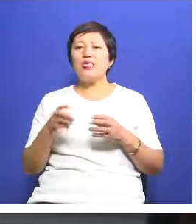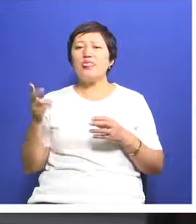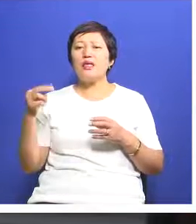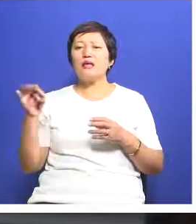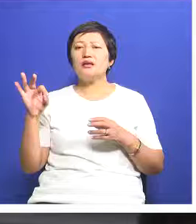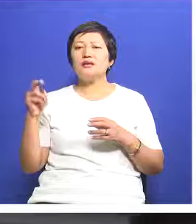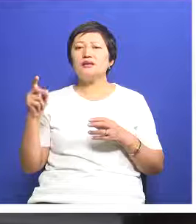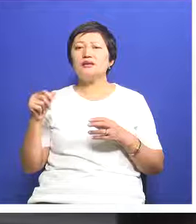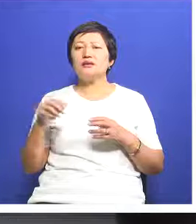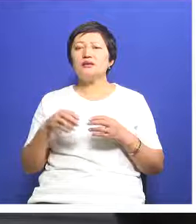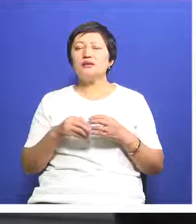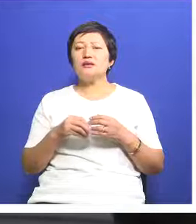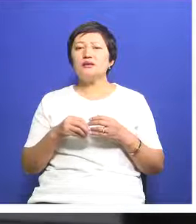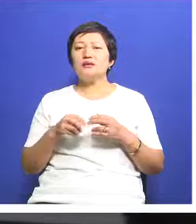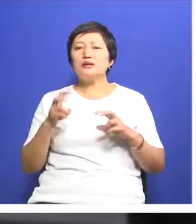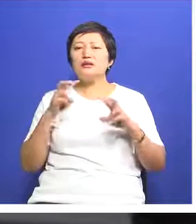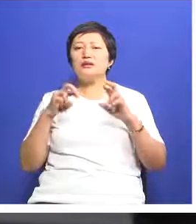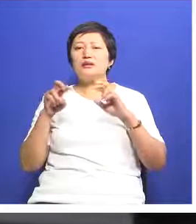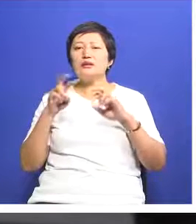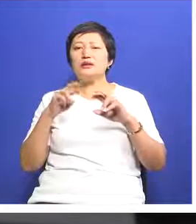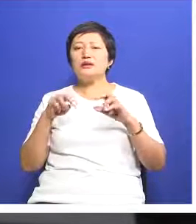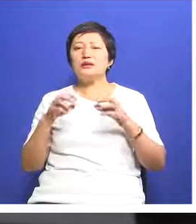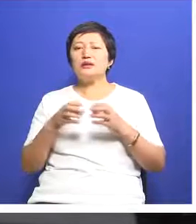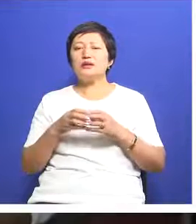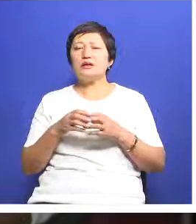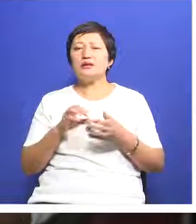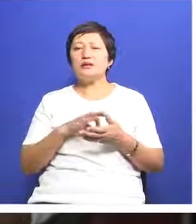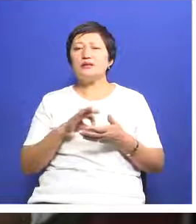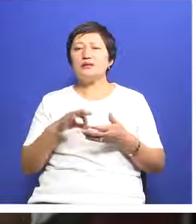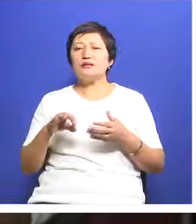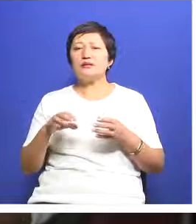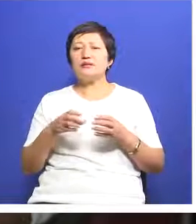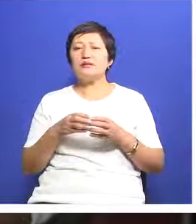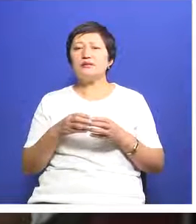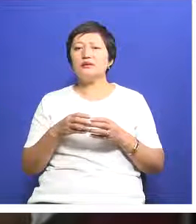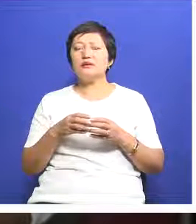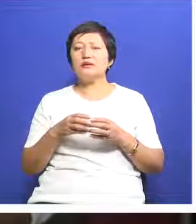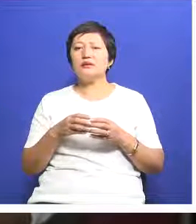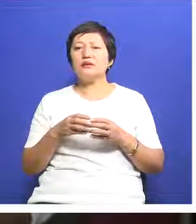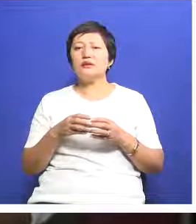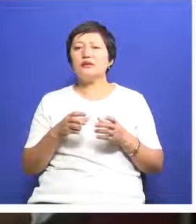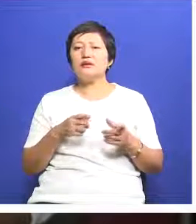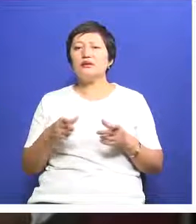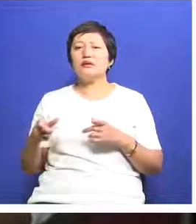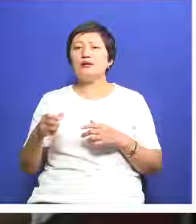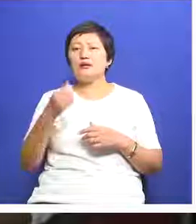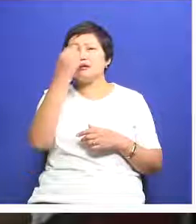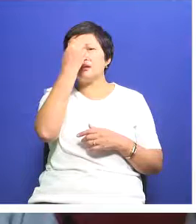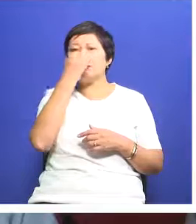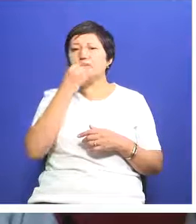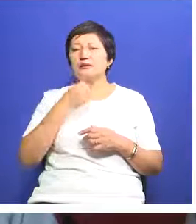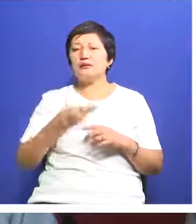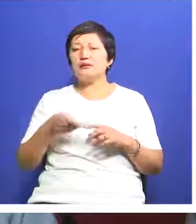Transın. Aa, biz onda bunu zerdeleyik. Jazıp alamız kazır. Rahmet.